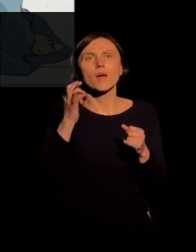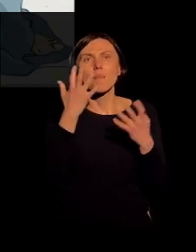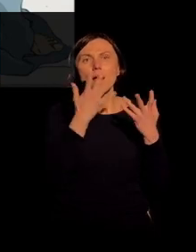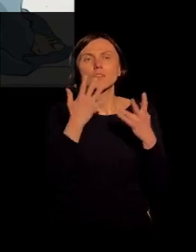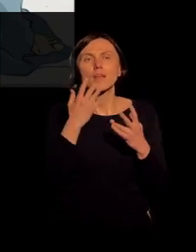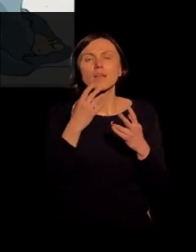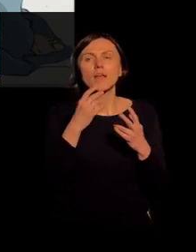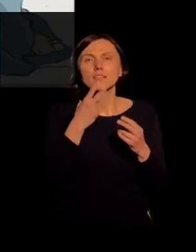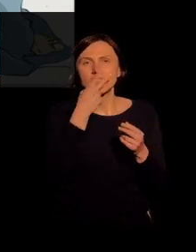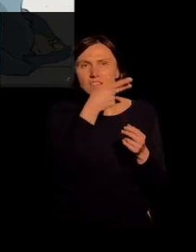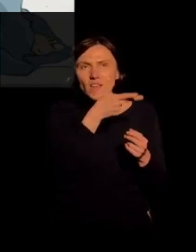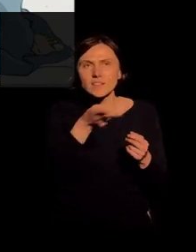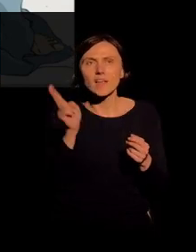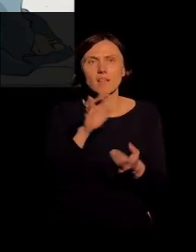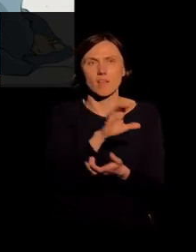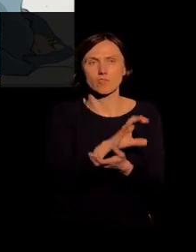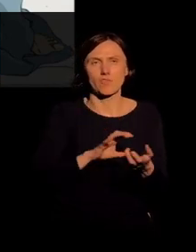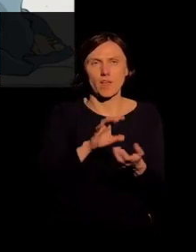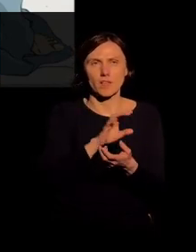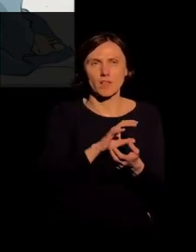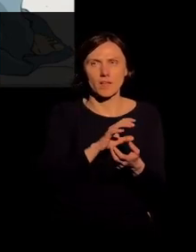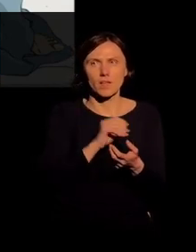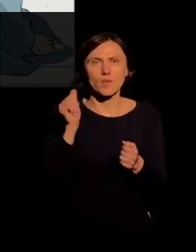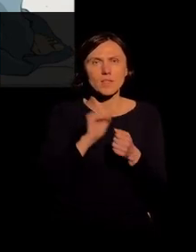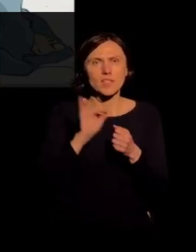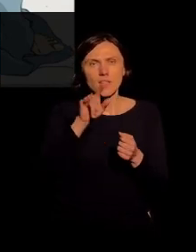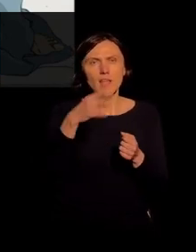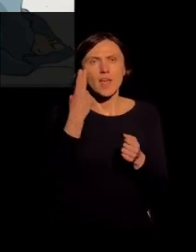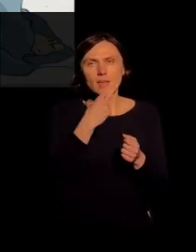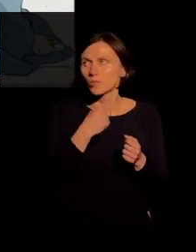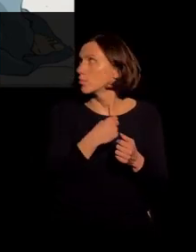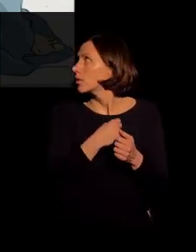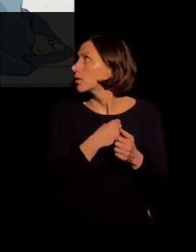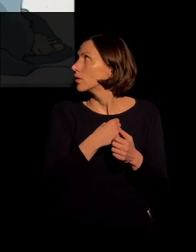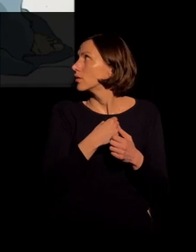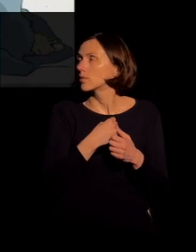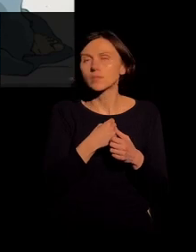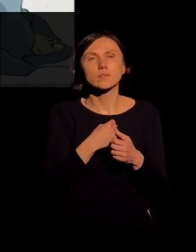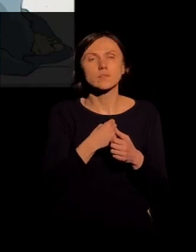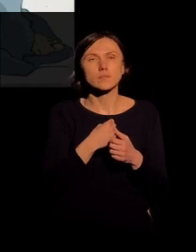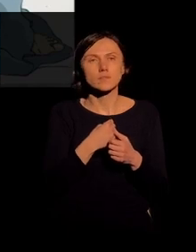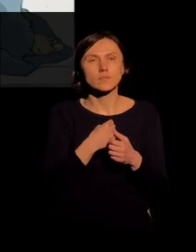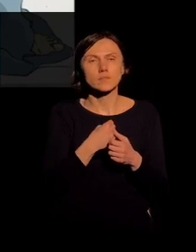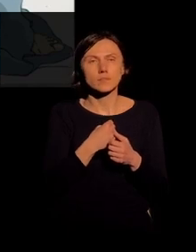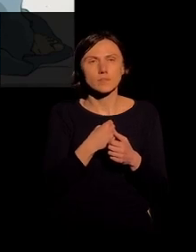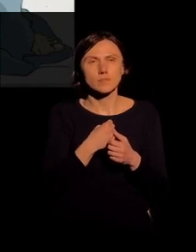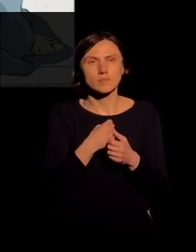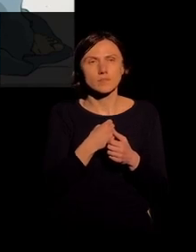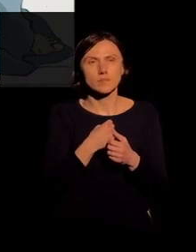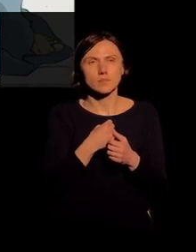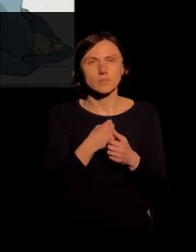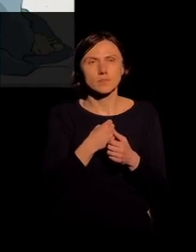marzenie zwiedzania świata. To jeszcze jest taki rysunek, na którym no,